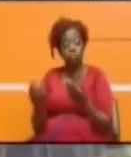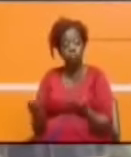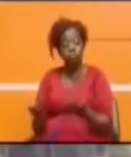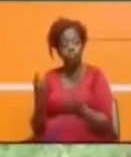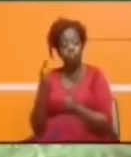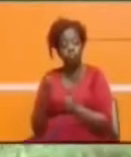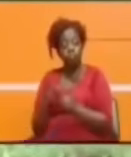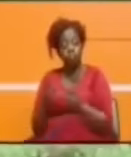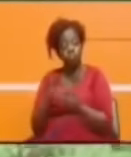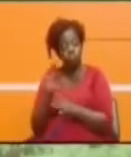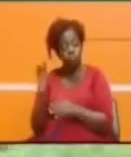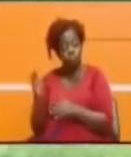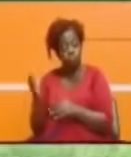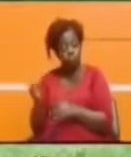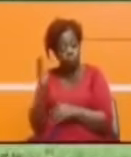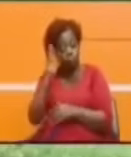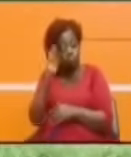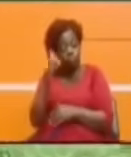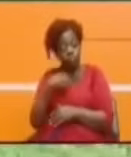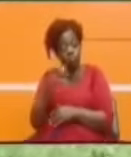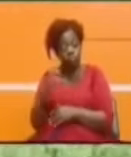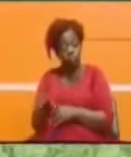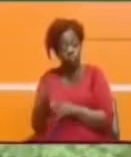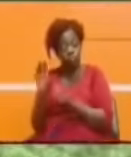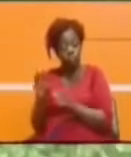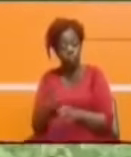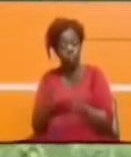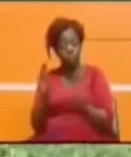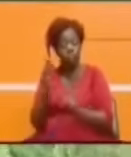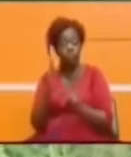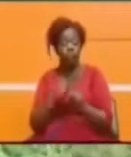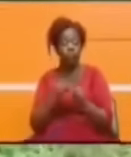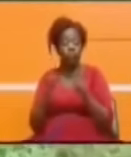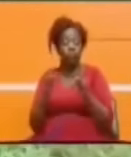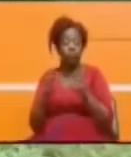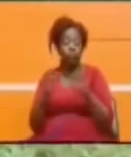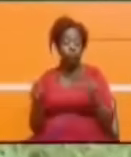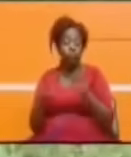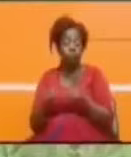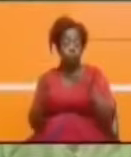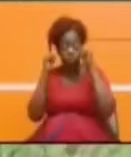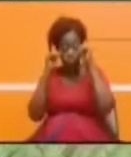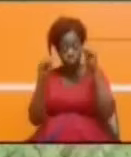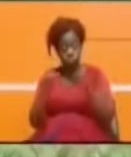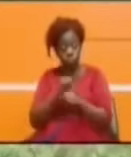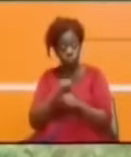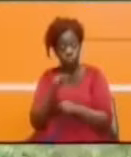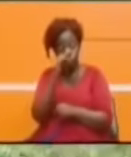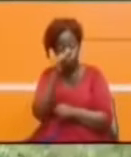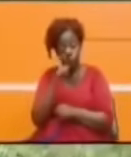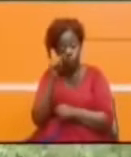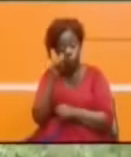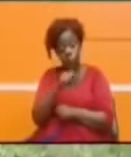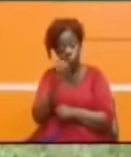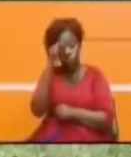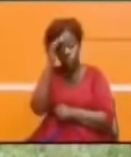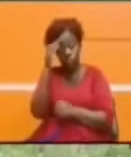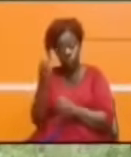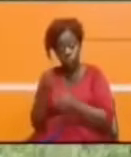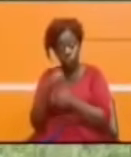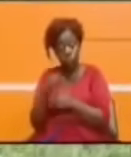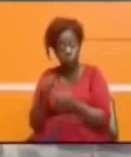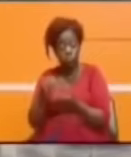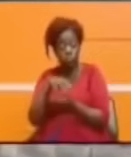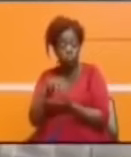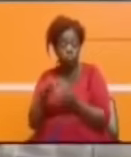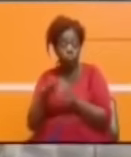okutuusa nga tukomyewo. Ajjukiza abagagga abagobaganya abantu ku ttaka nga pulezidenti bwe yagaana ab'ebitongole 10 okwenyigira mu nkaayana